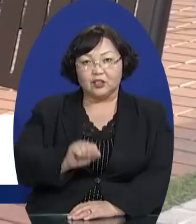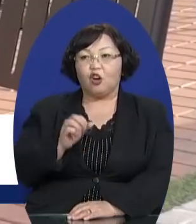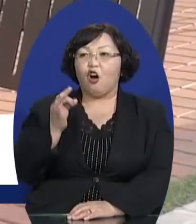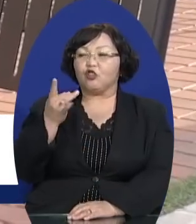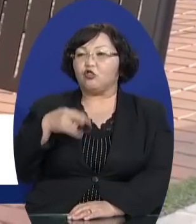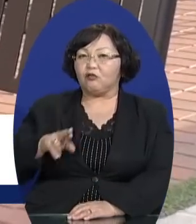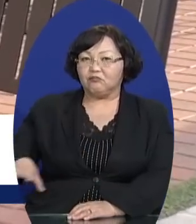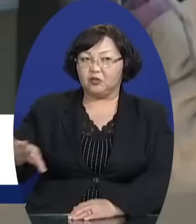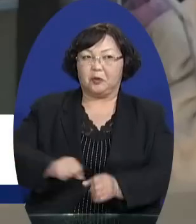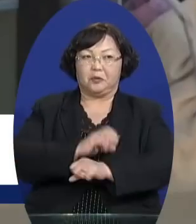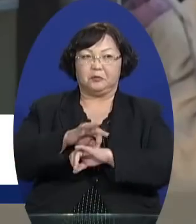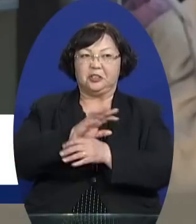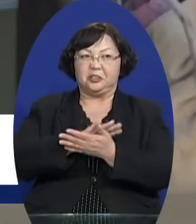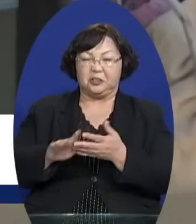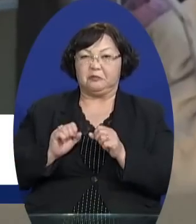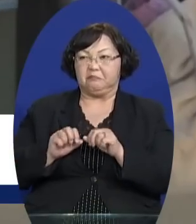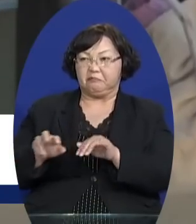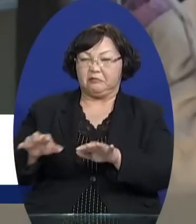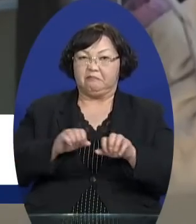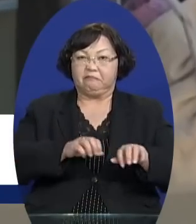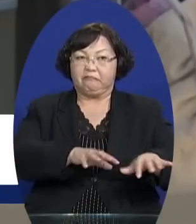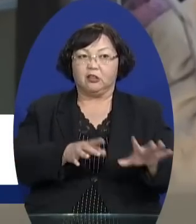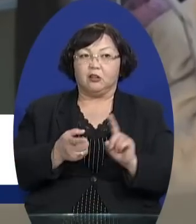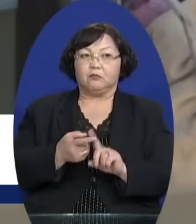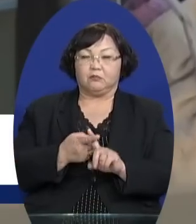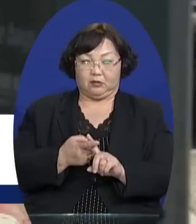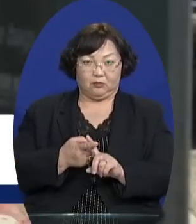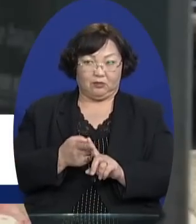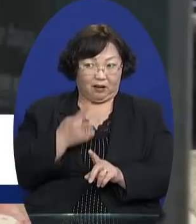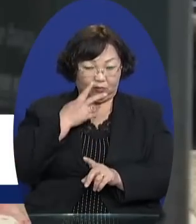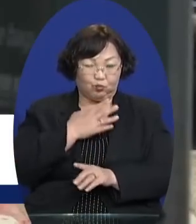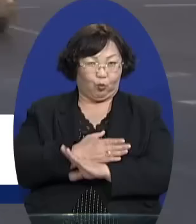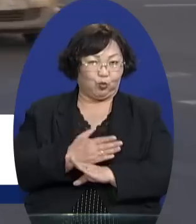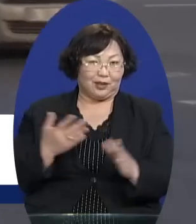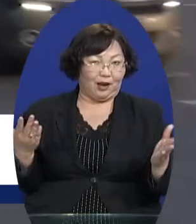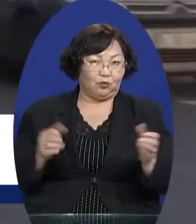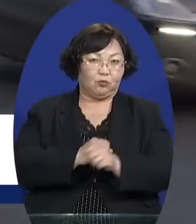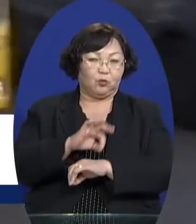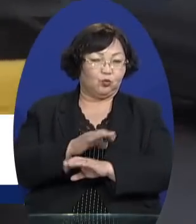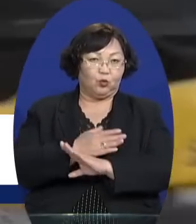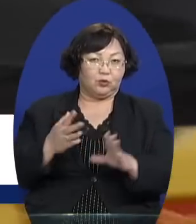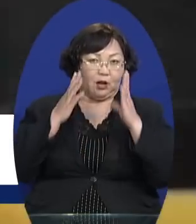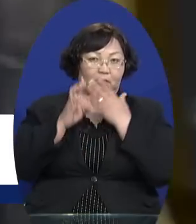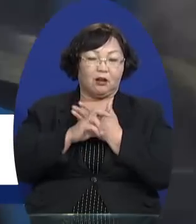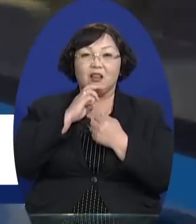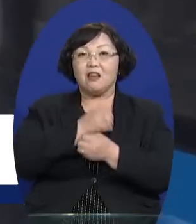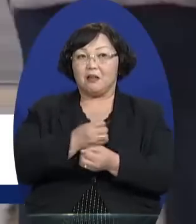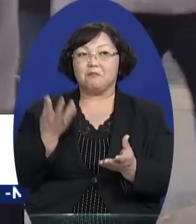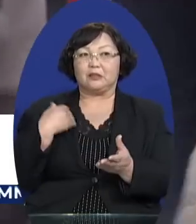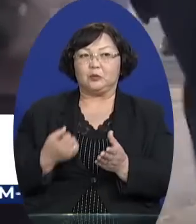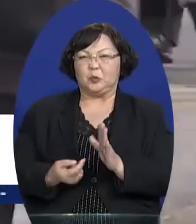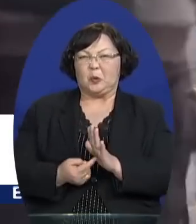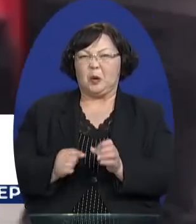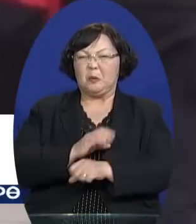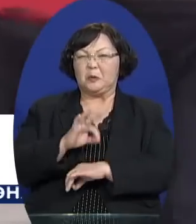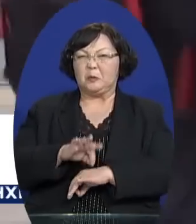коронавирусны шин давалгаанууд эрчимжиж байсантай холбоотойгоор цар тахал бүрэн дуусаагүй гэдгийг мөн анхааруулж байсан. Үжиг ковид гэх энэ хүү